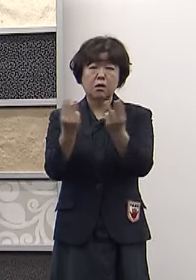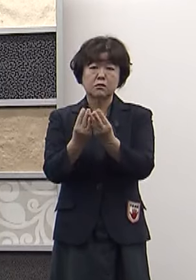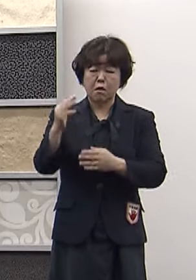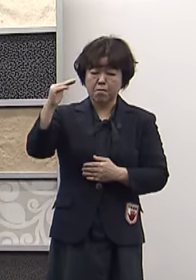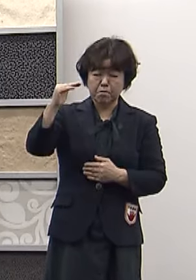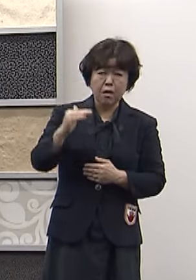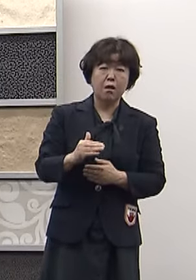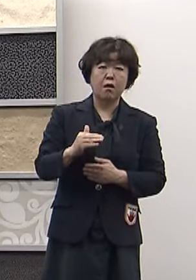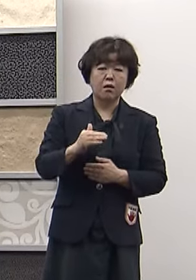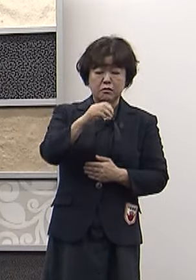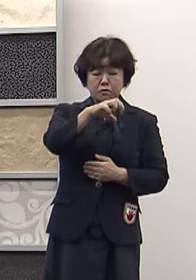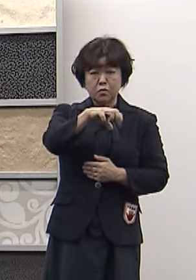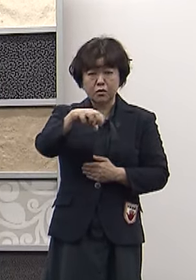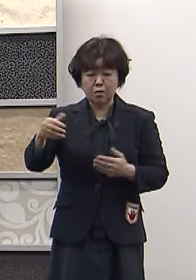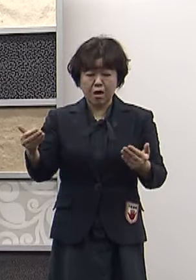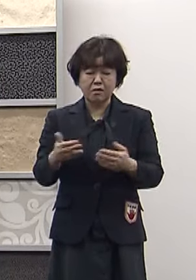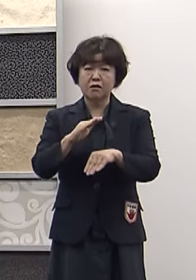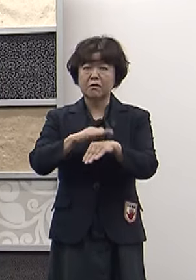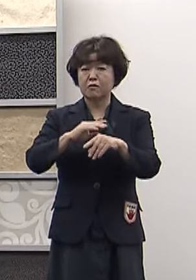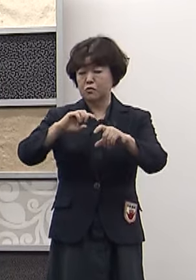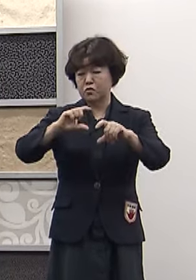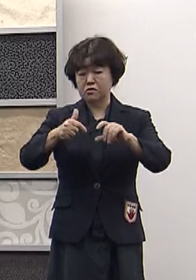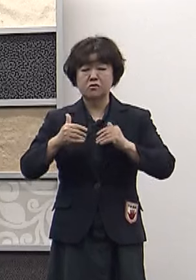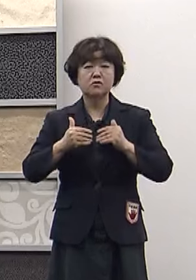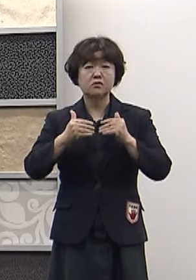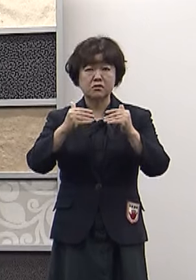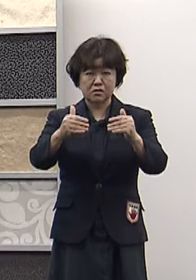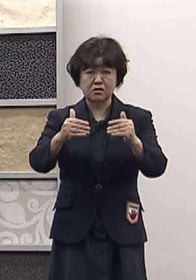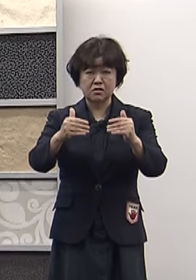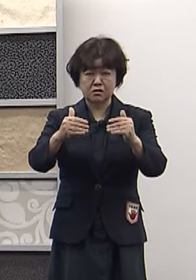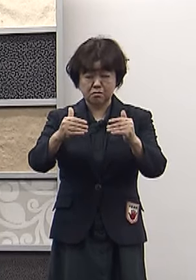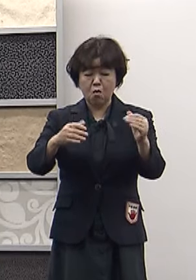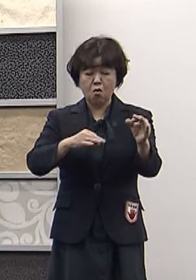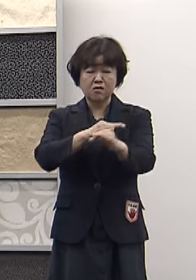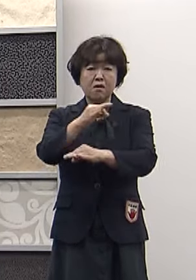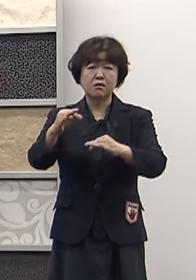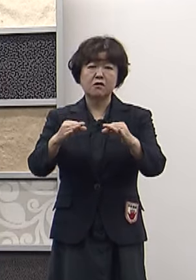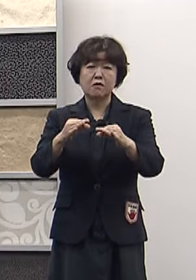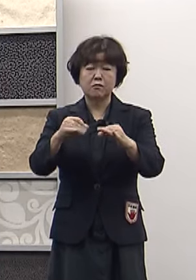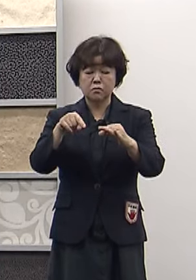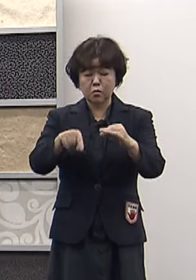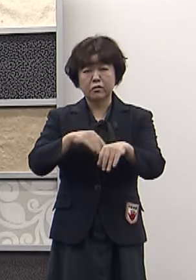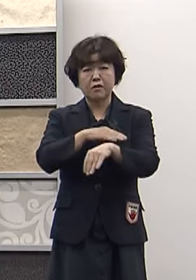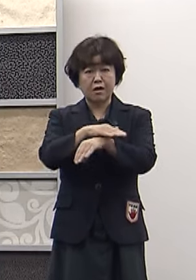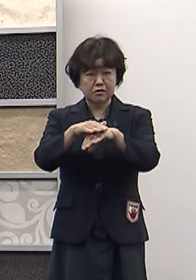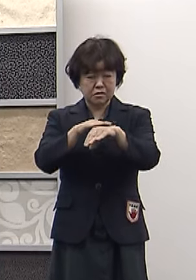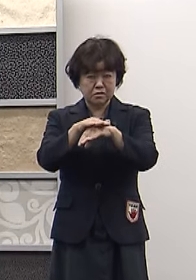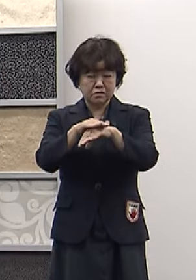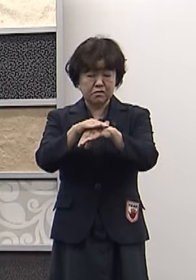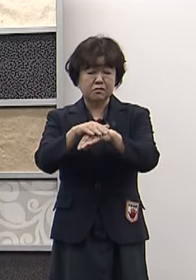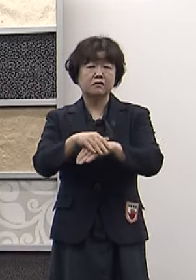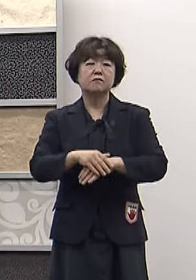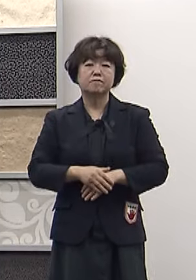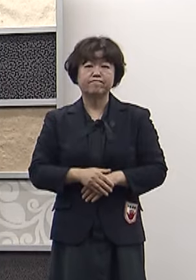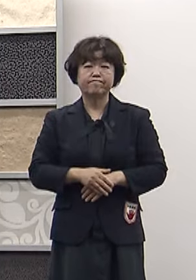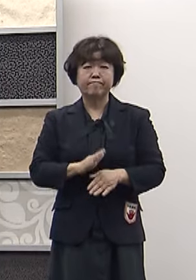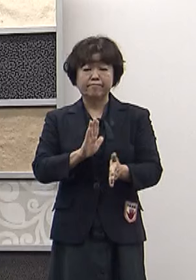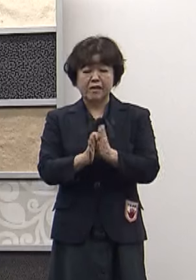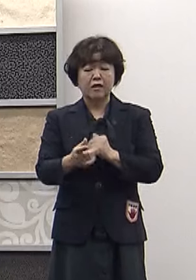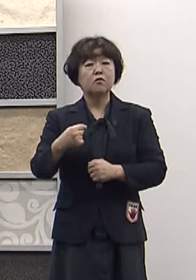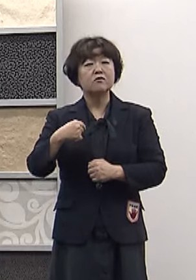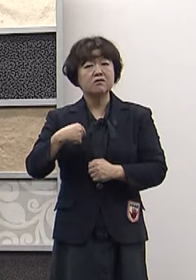界での働き方改革の推進は、地域経済基盤の強靭化の観点から極めて重要であります。県としてもこ